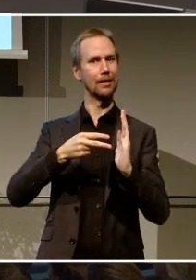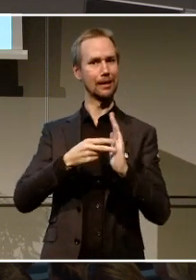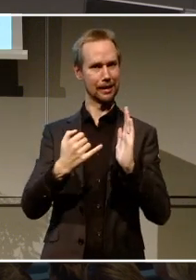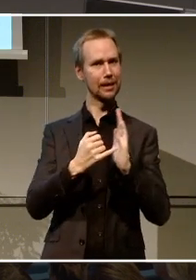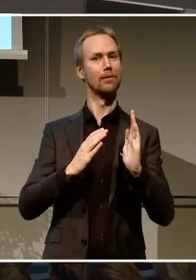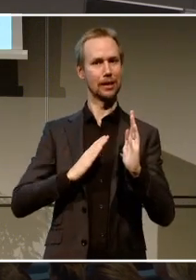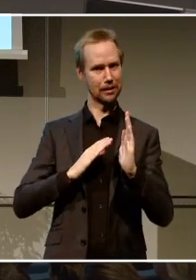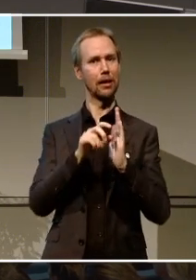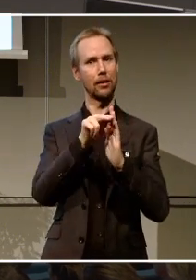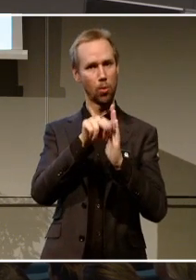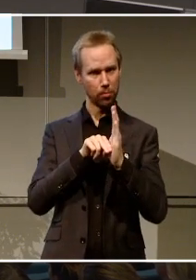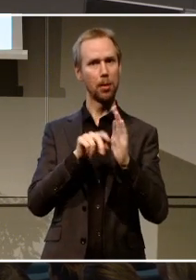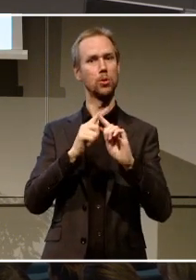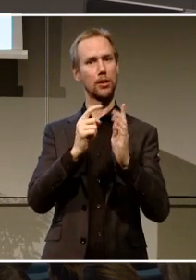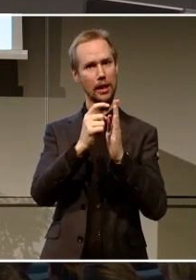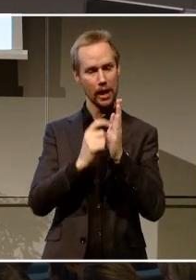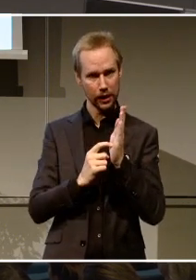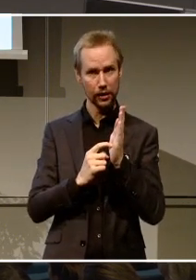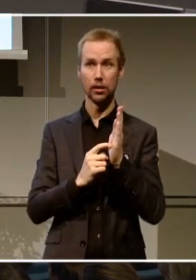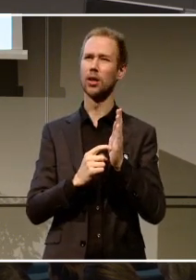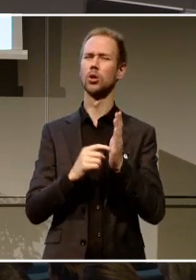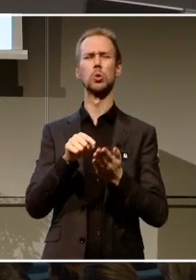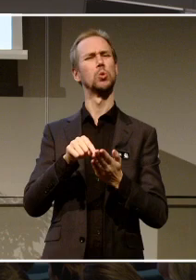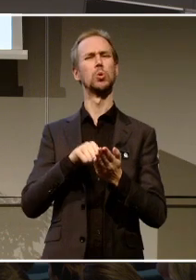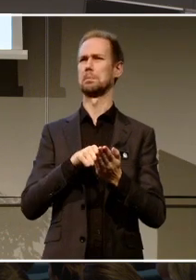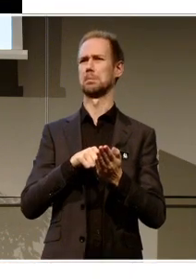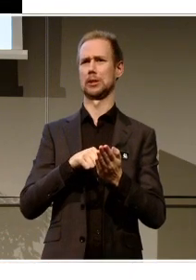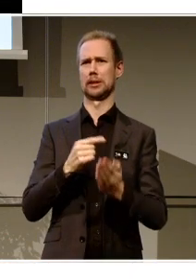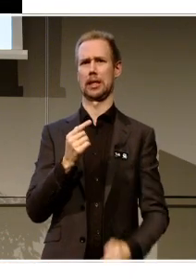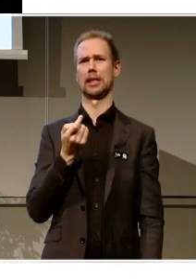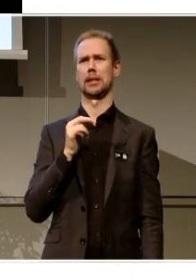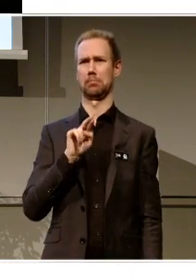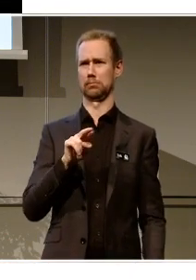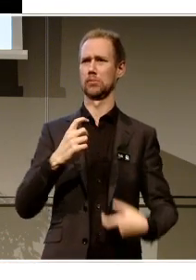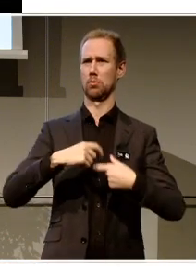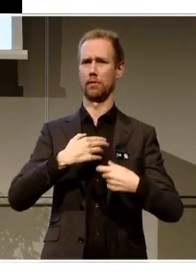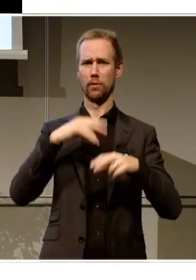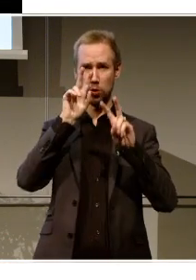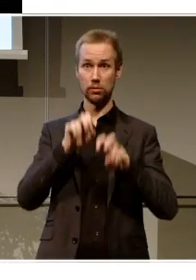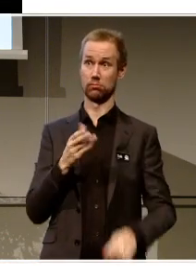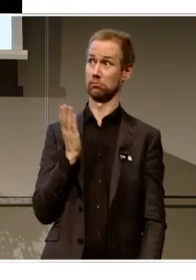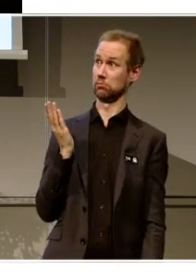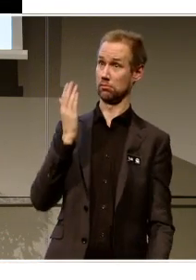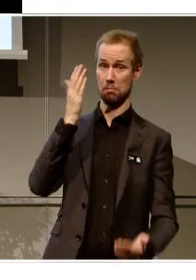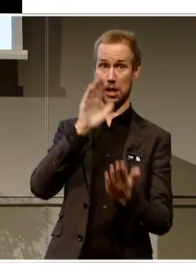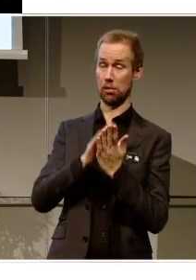finns inbäddade i tekniken. Ett klassiskt exempel i vår forskning om det här är den här